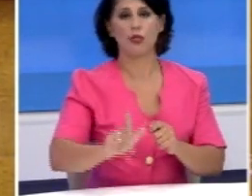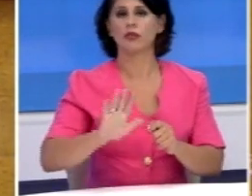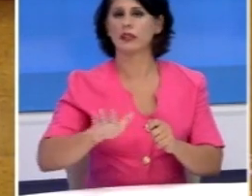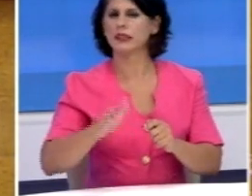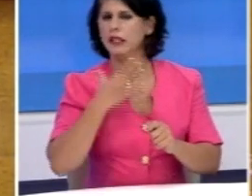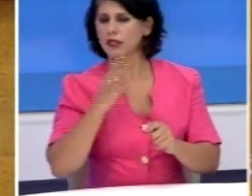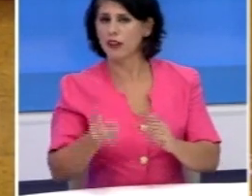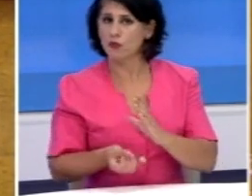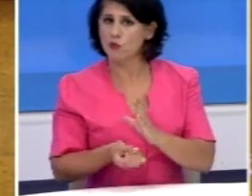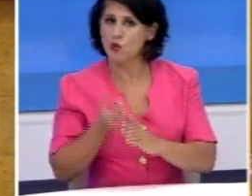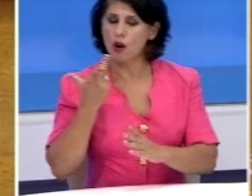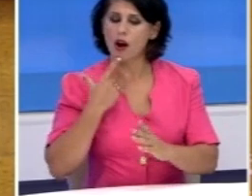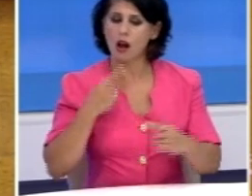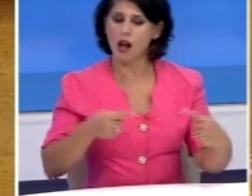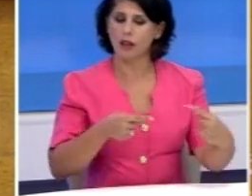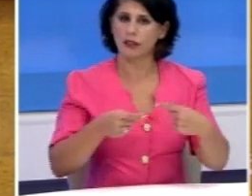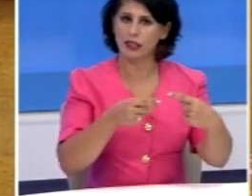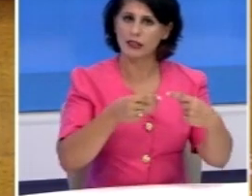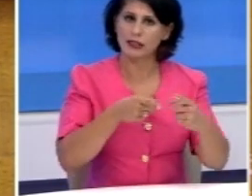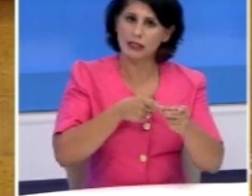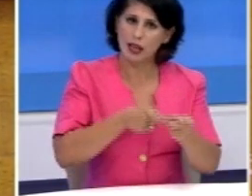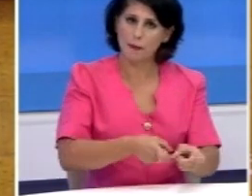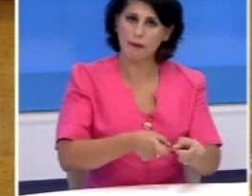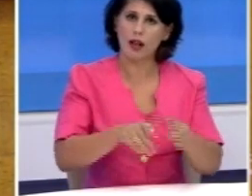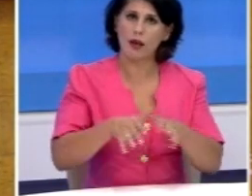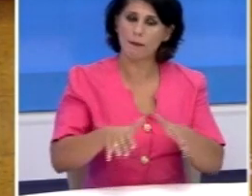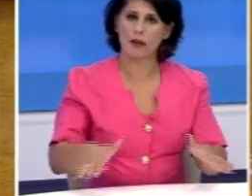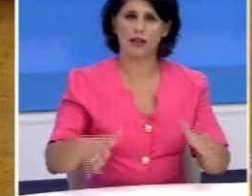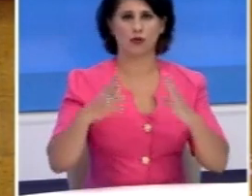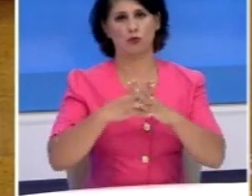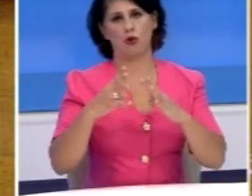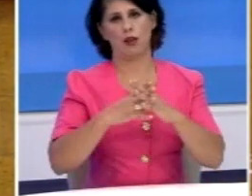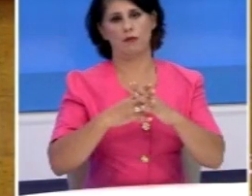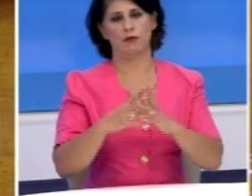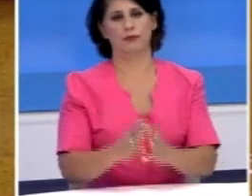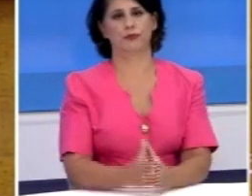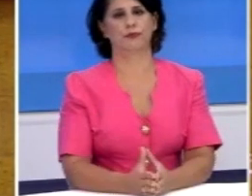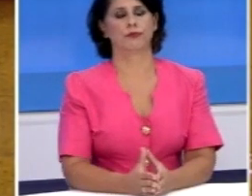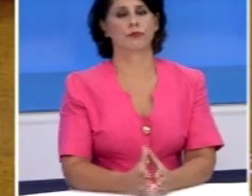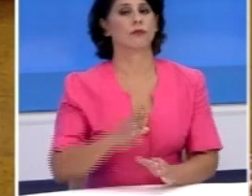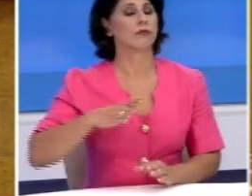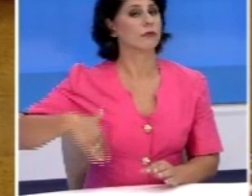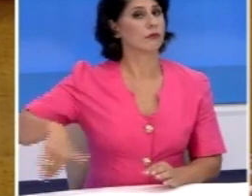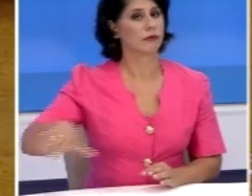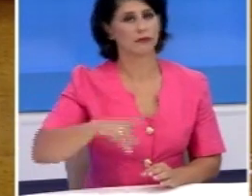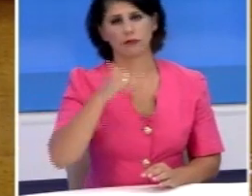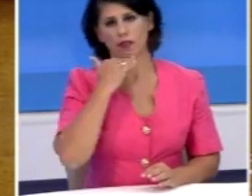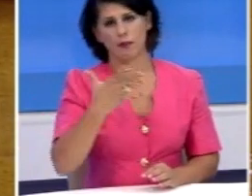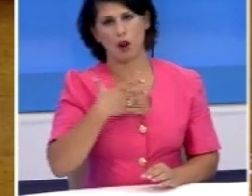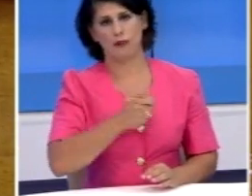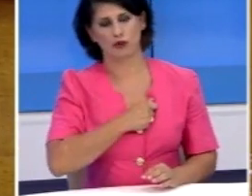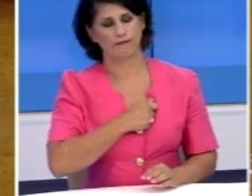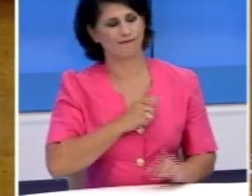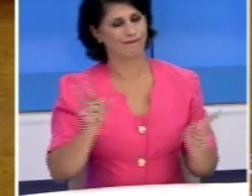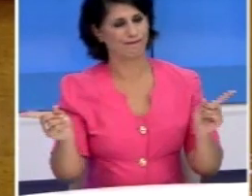δηλαδή και νέες εντάσεις και απειλές ιμπεριαλιστικού πολέμου. Ο λαός μας δεν μπορεί να σας έχει